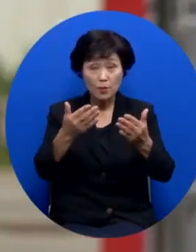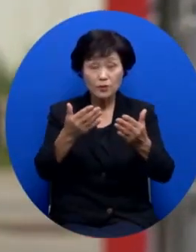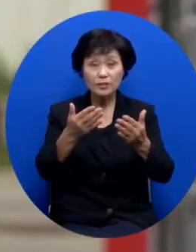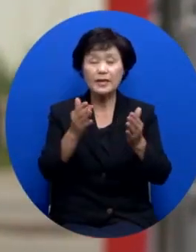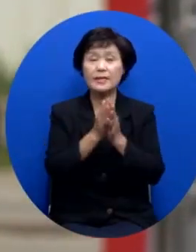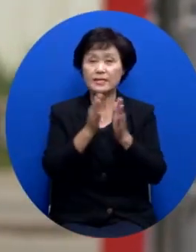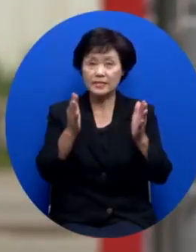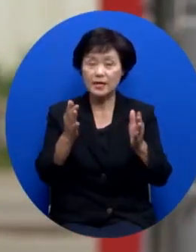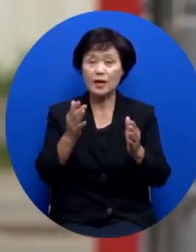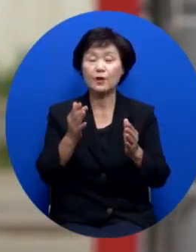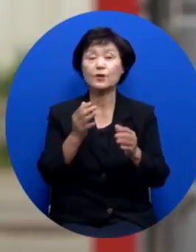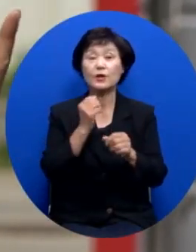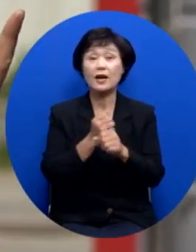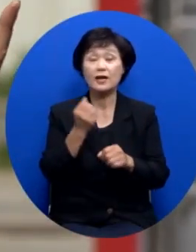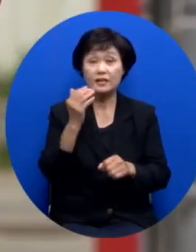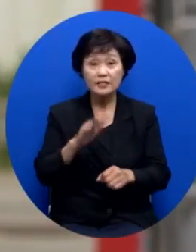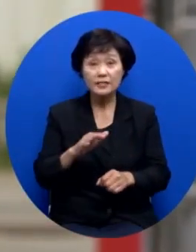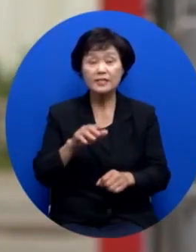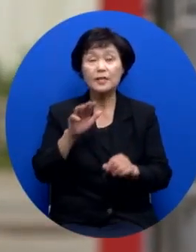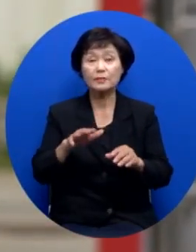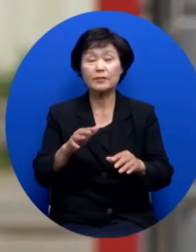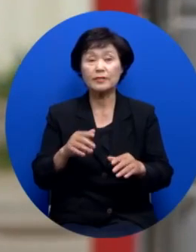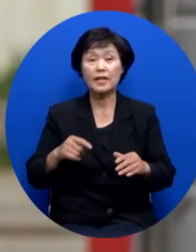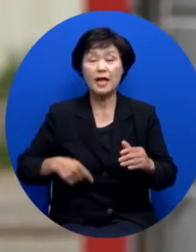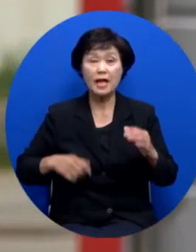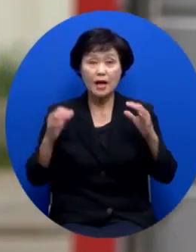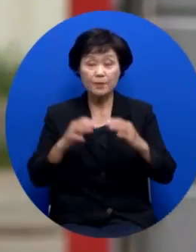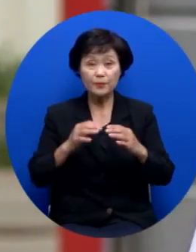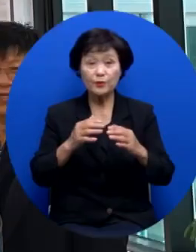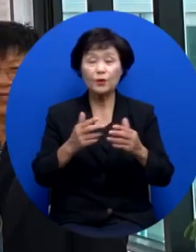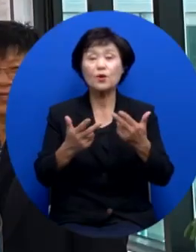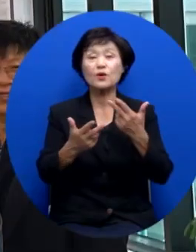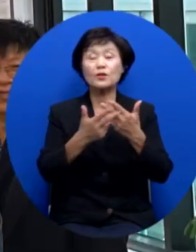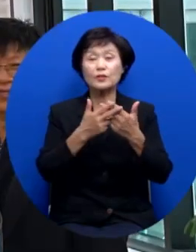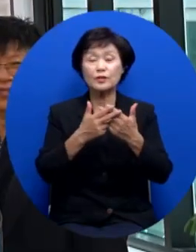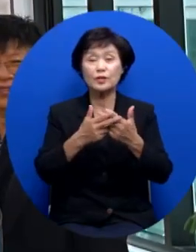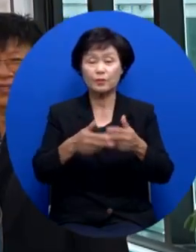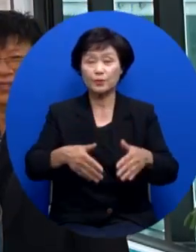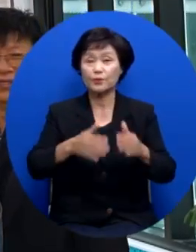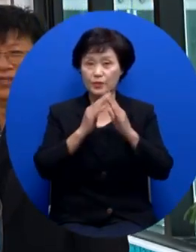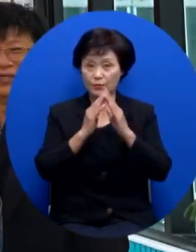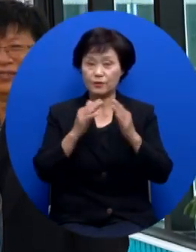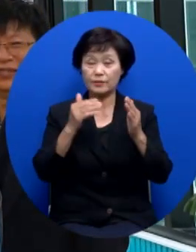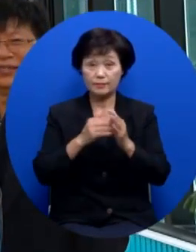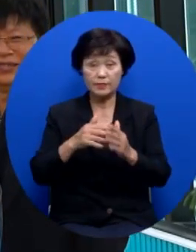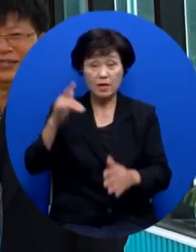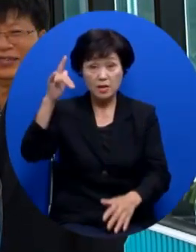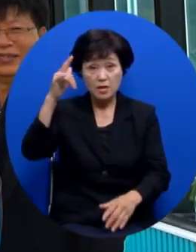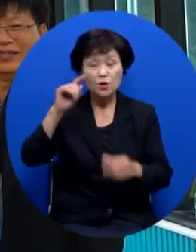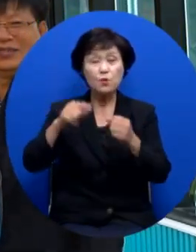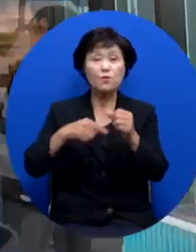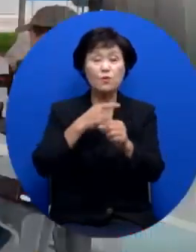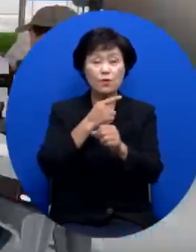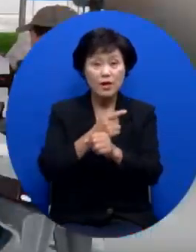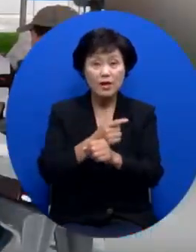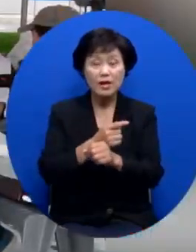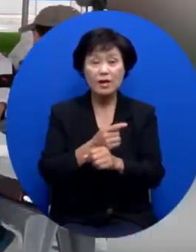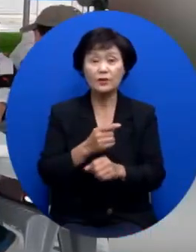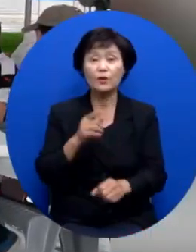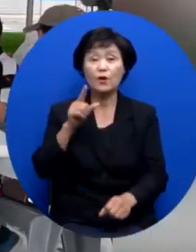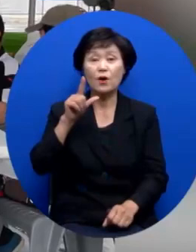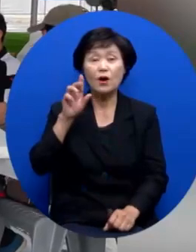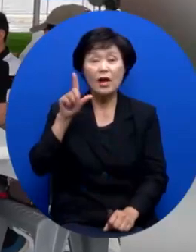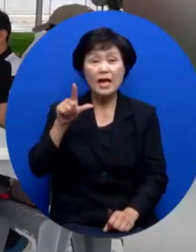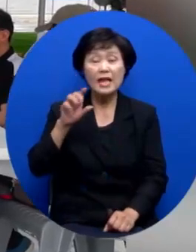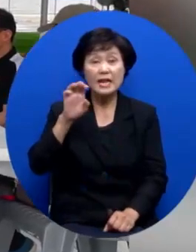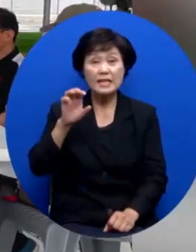일반 시민들도 함께하는 사회적 협동조합 설립으로 이어졌습니다. 태양광 설치 외에도 지역사회에 LED 등을 무료로